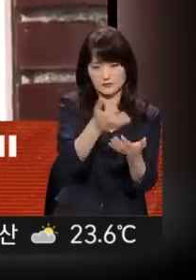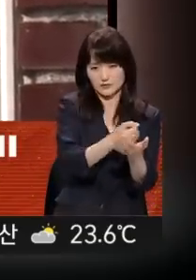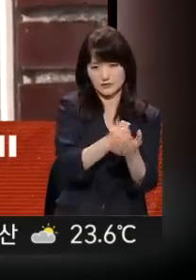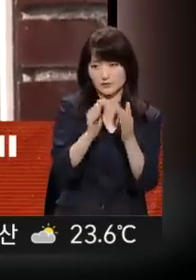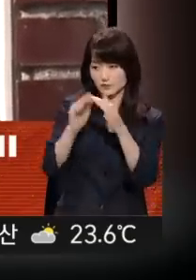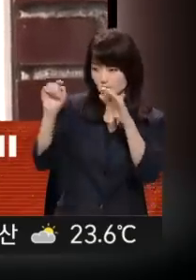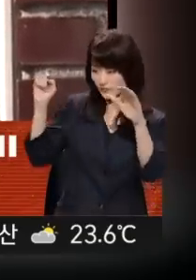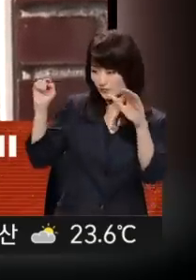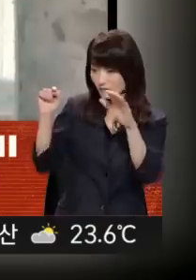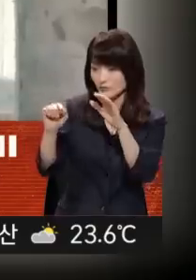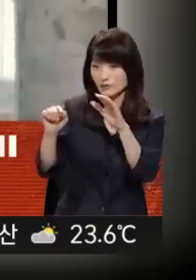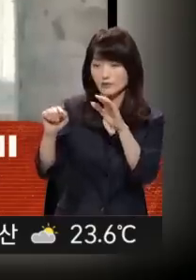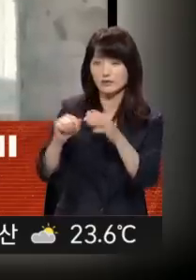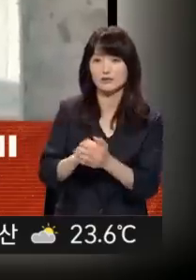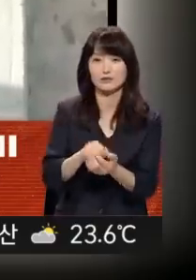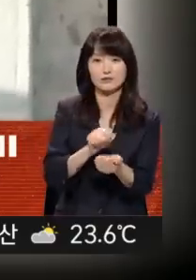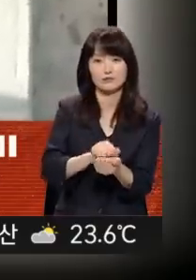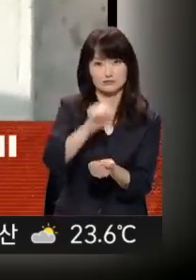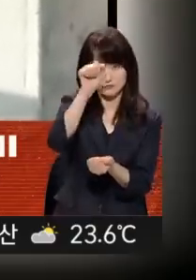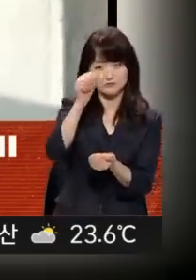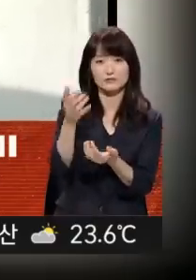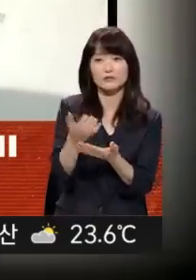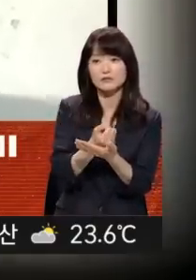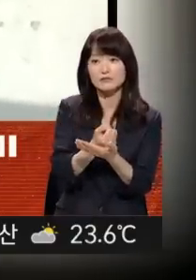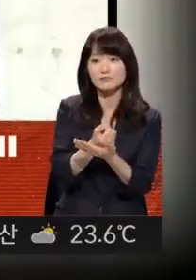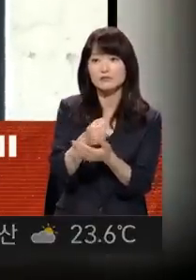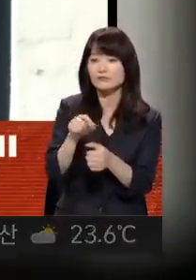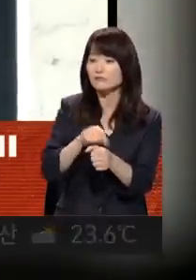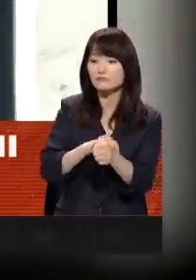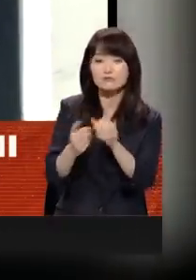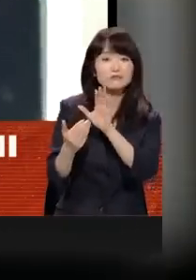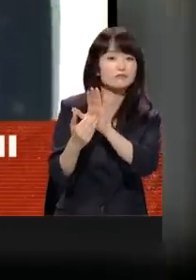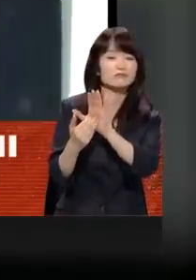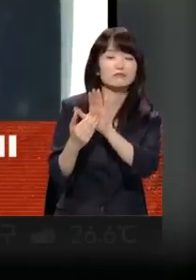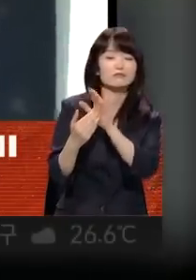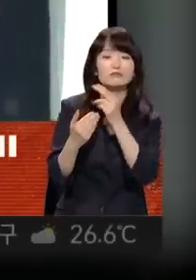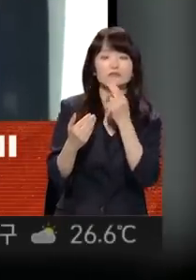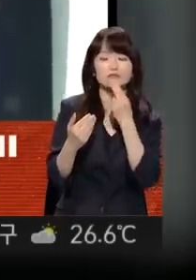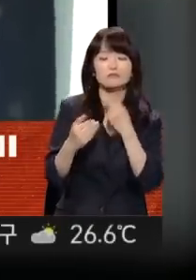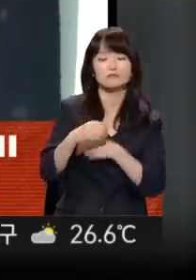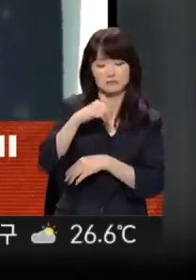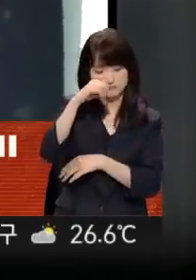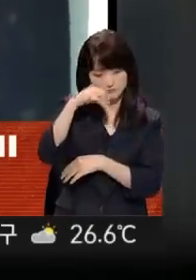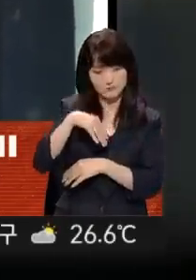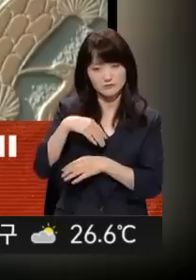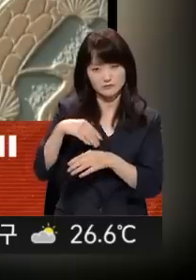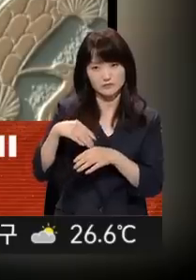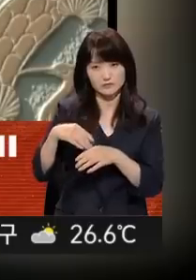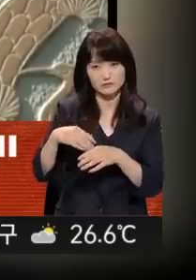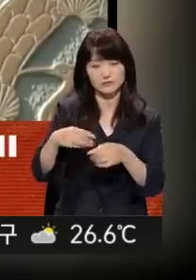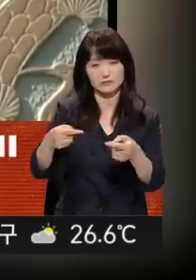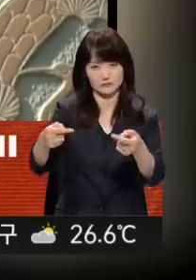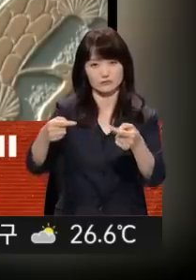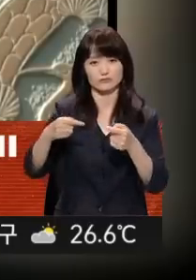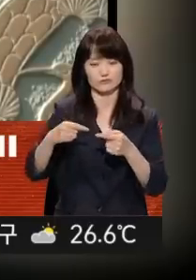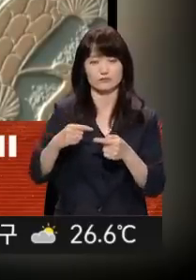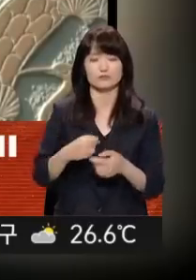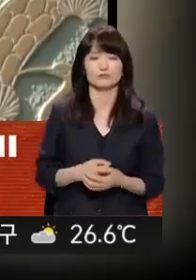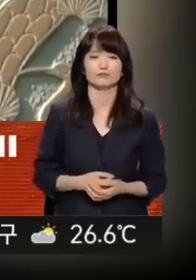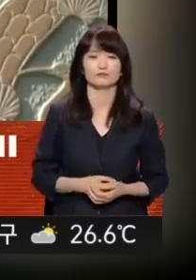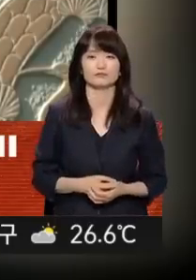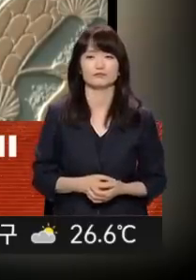찾아가는데 막상 그때는 영장을 들고 갔었을 때는 특별하게 저항하지도 않고 순순하게 그냥 응했다고 합니다 자